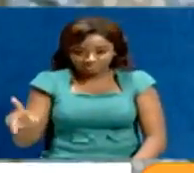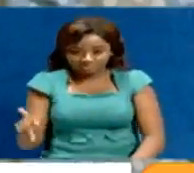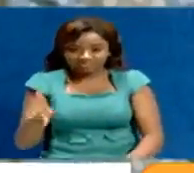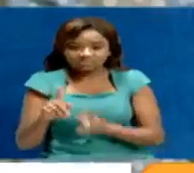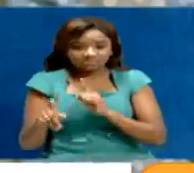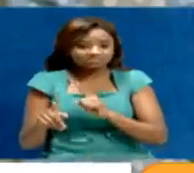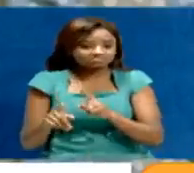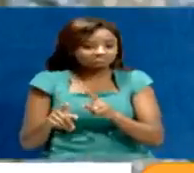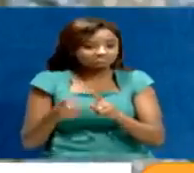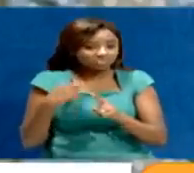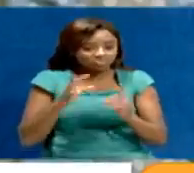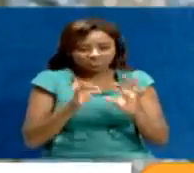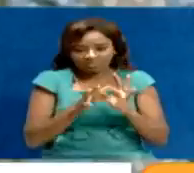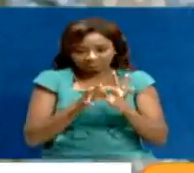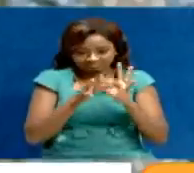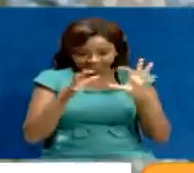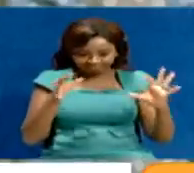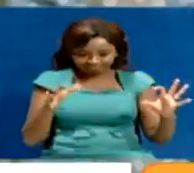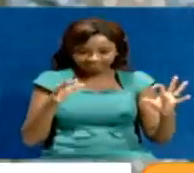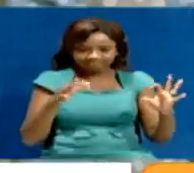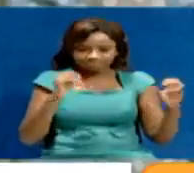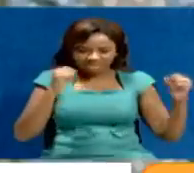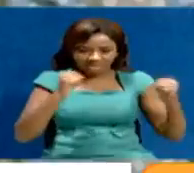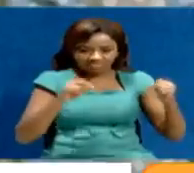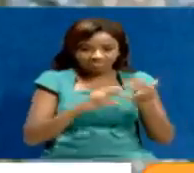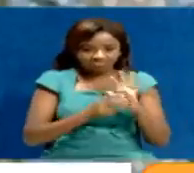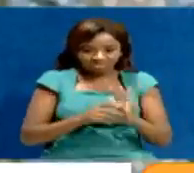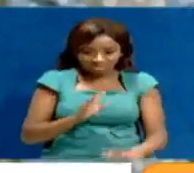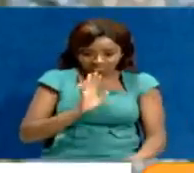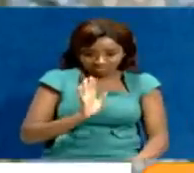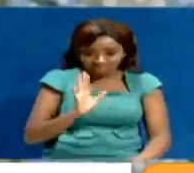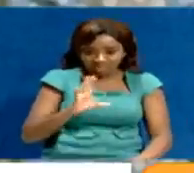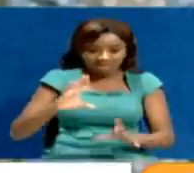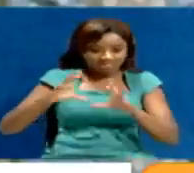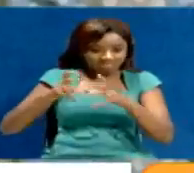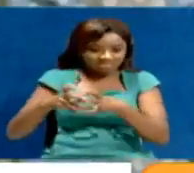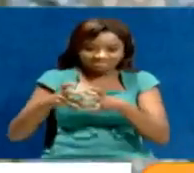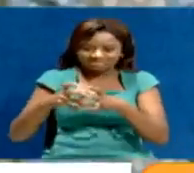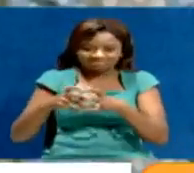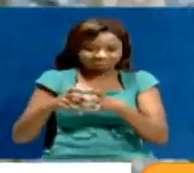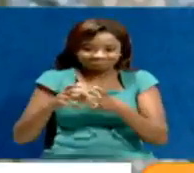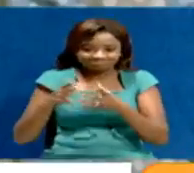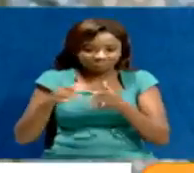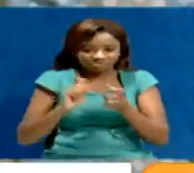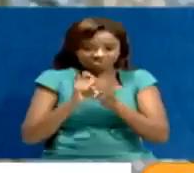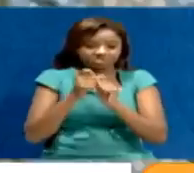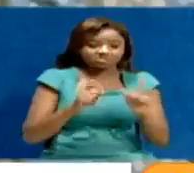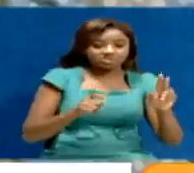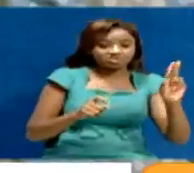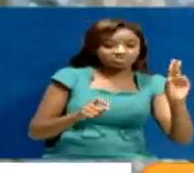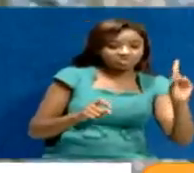waliotia saini mkataba na Jubilee wameondolewa na sasa chama hicho kimebadili mkondo wa kisiasa. Chama cha UDA